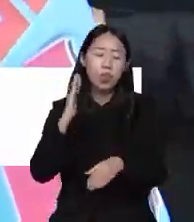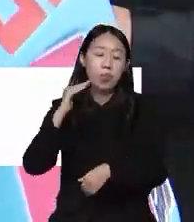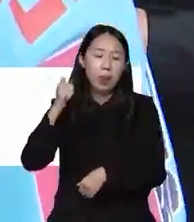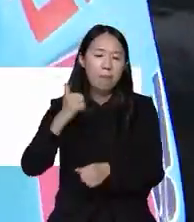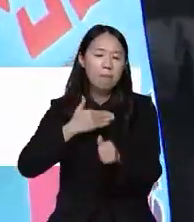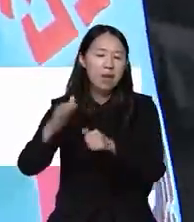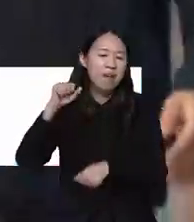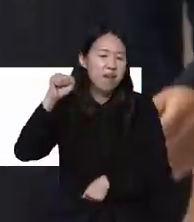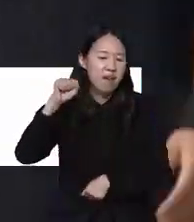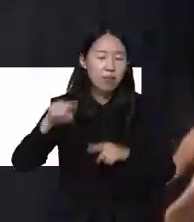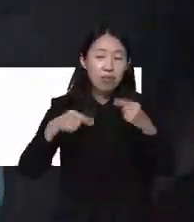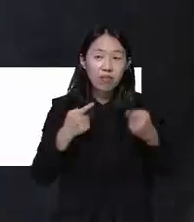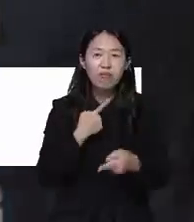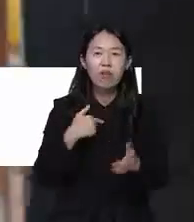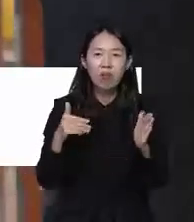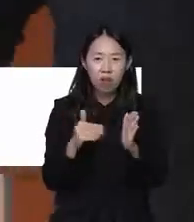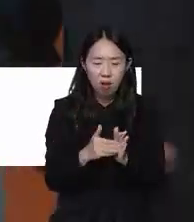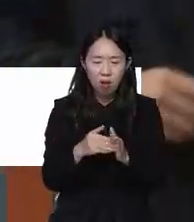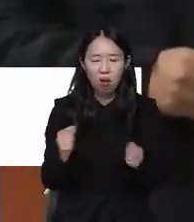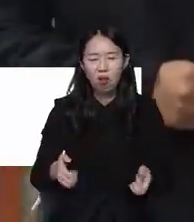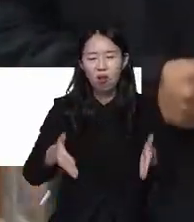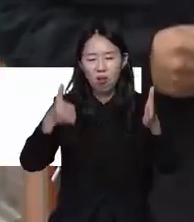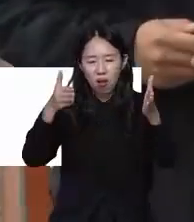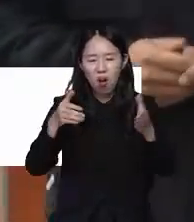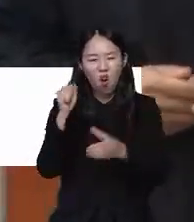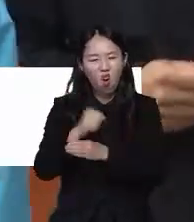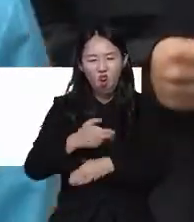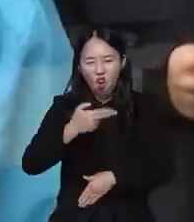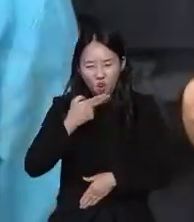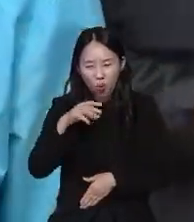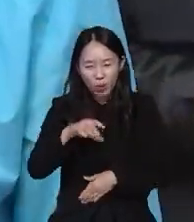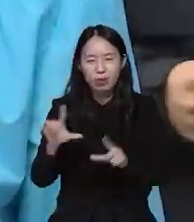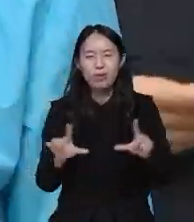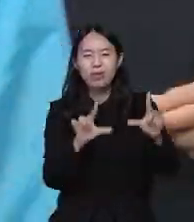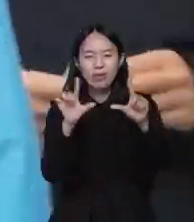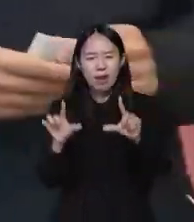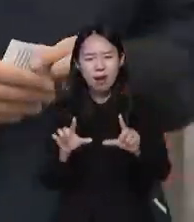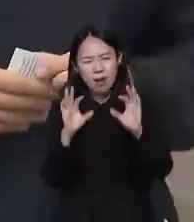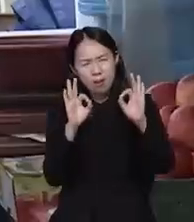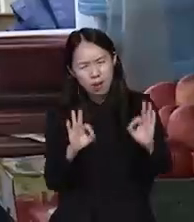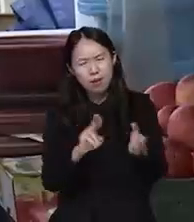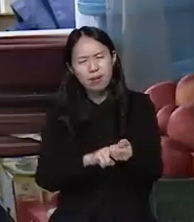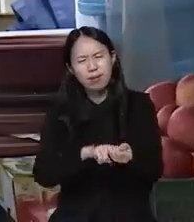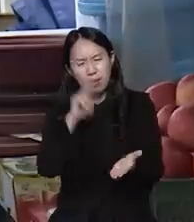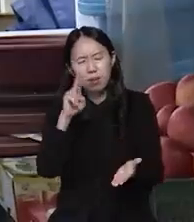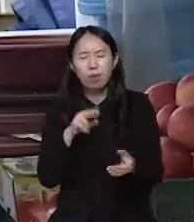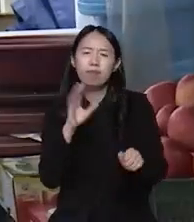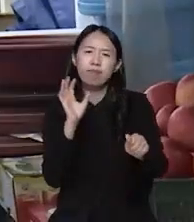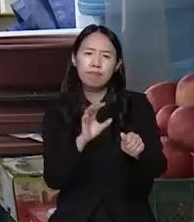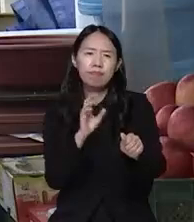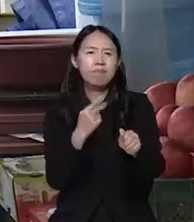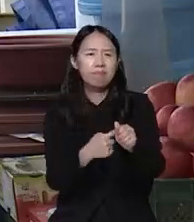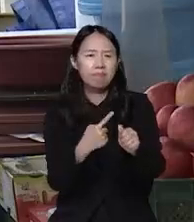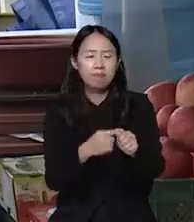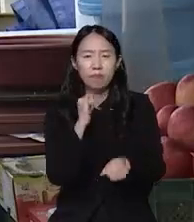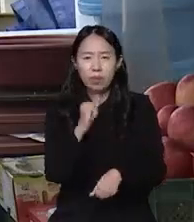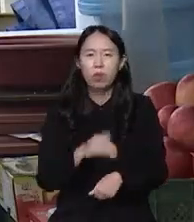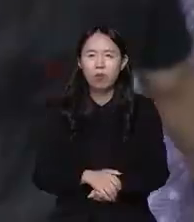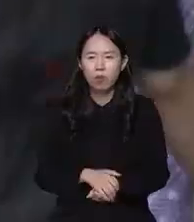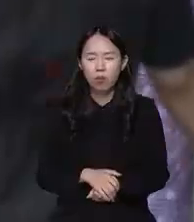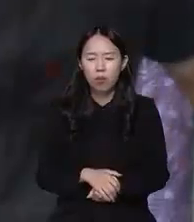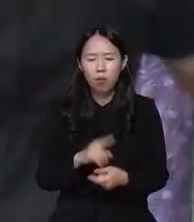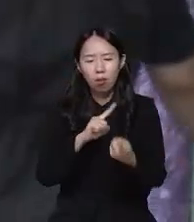참가한 이력과 무허가 건물에 거주 중인 사실 등이 밝혀지며 비난을 샀습니다. 공방을 바라보는